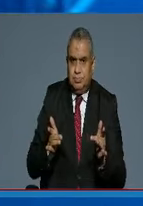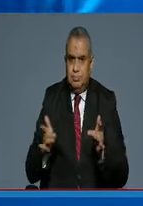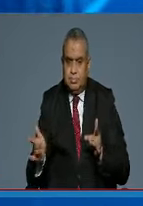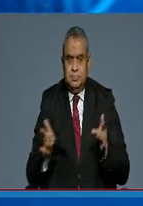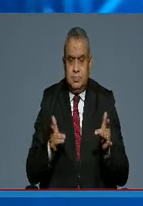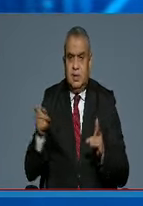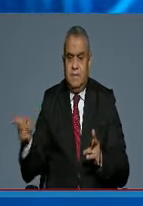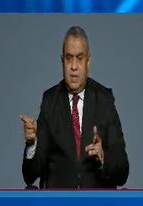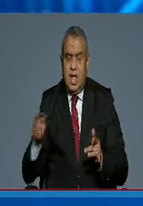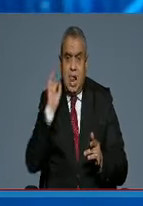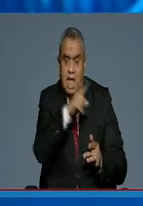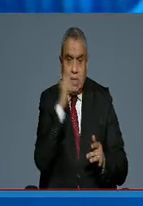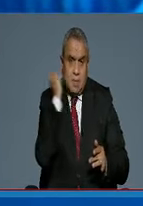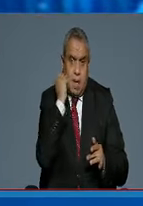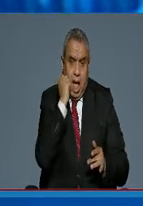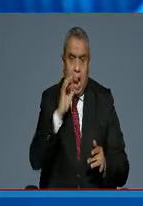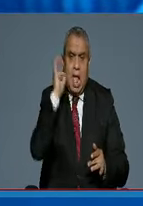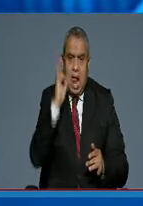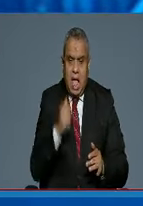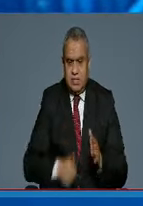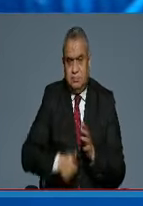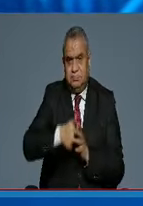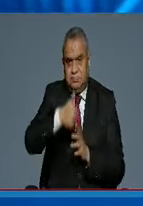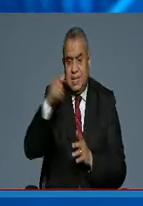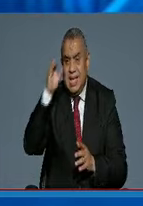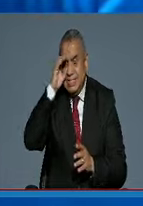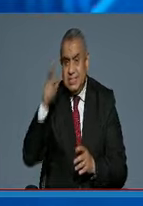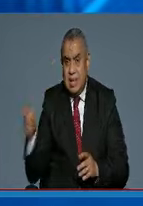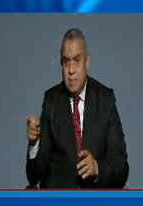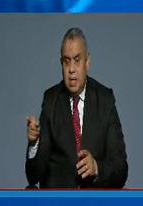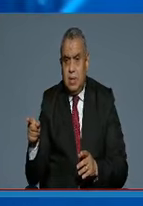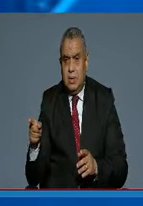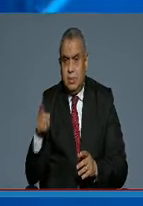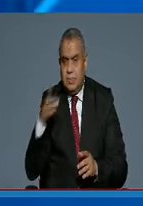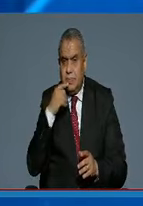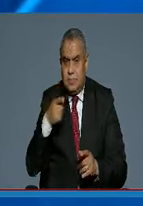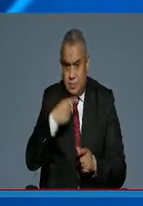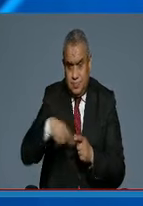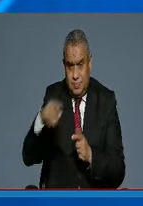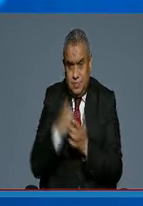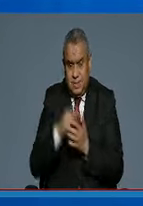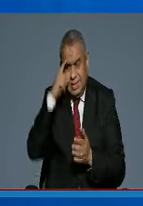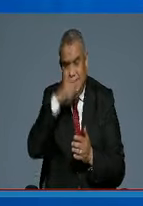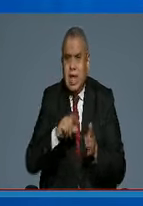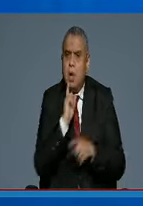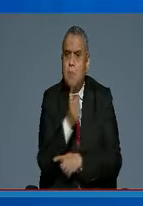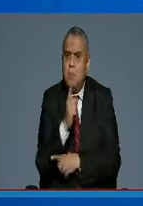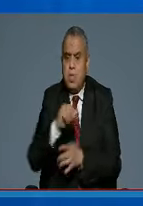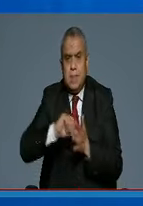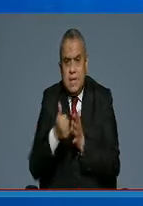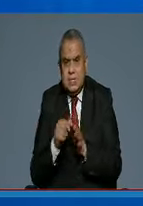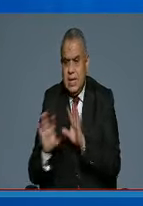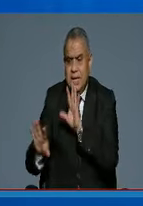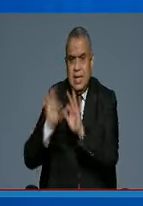كان المفروض ادا يبقى افضل من كده الزمالك على ضوء هذه الظروف ومدير فني جديد ويبه جديده